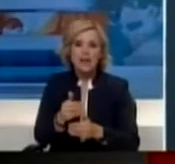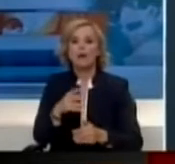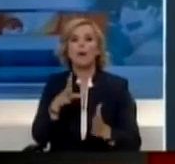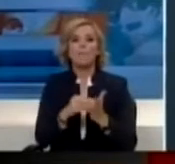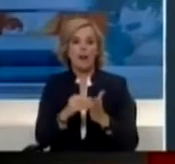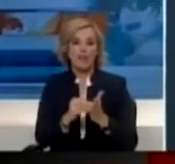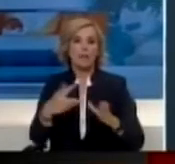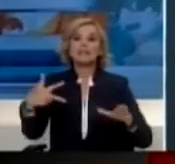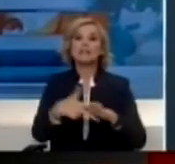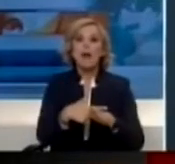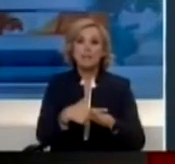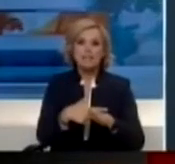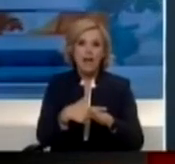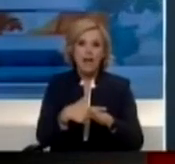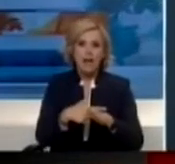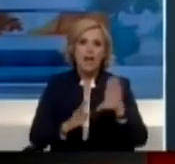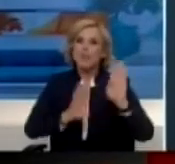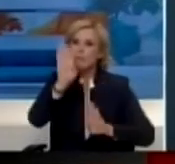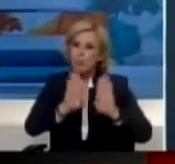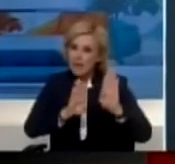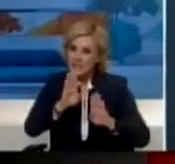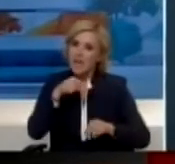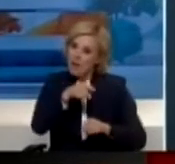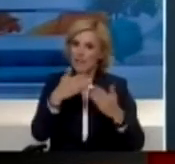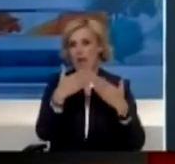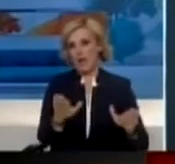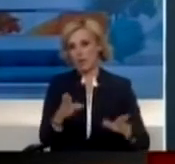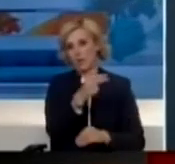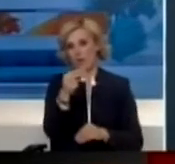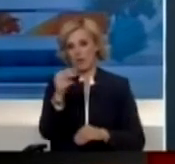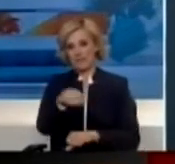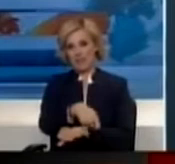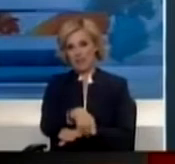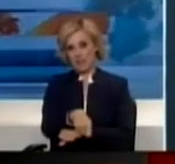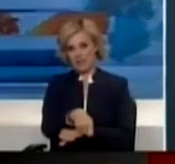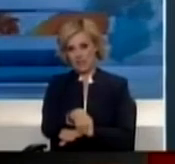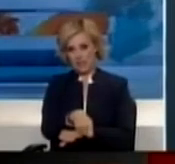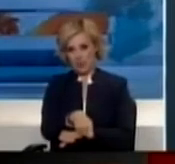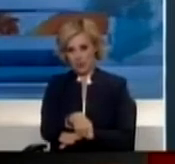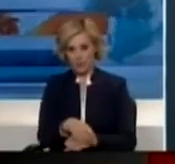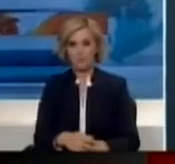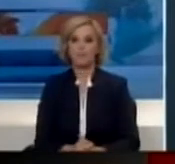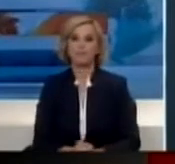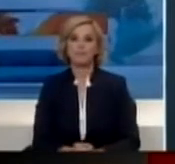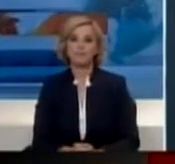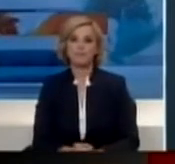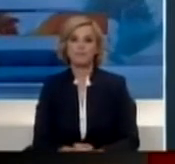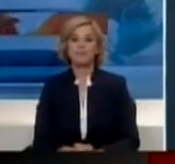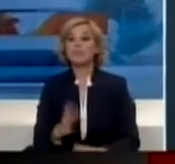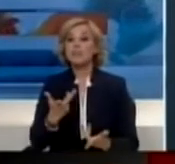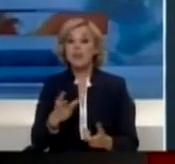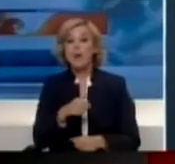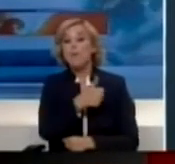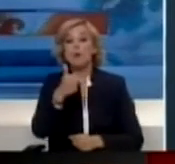προσημειώσεων. Σημειώνεται ότι για την ελαχιστοποίηση των όποιων φαινομένων συνωστισμού, η διαδικασία συνενετικών προσημειώσεων θα γίνει μέσω των